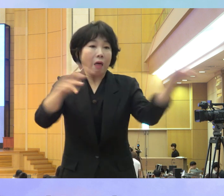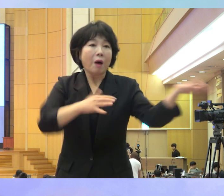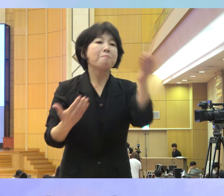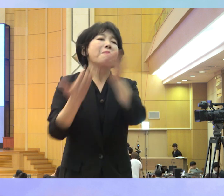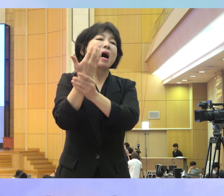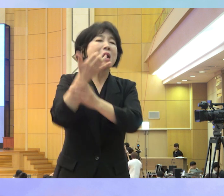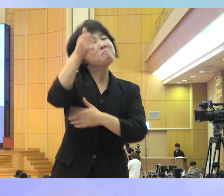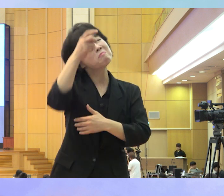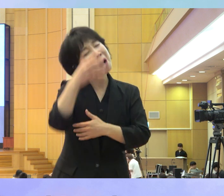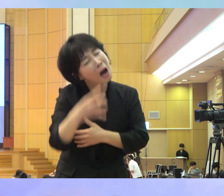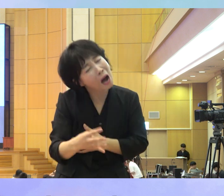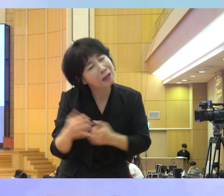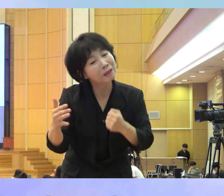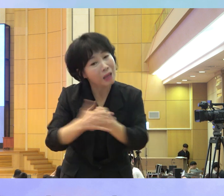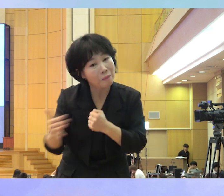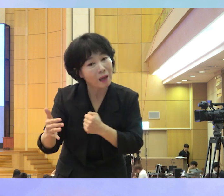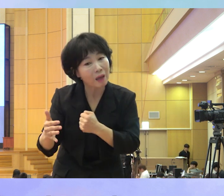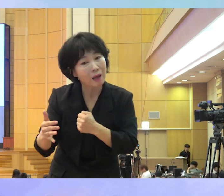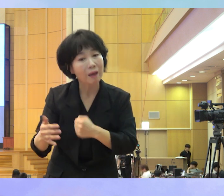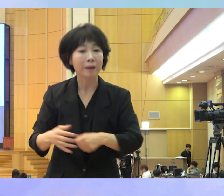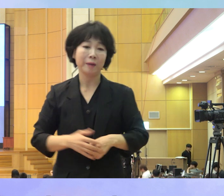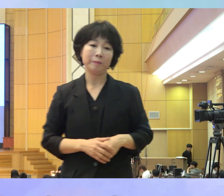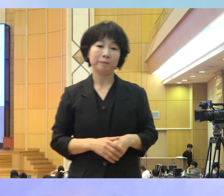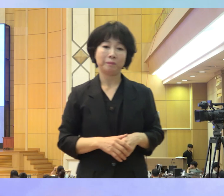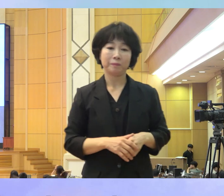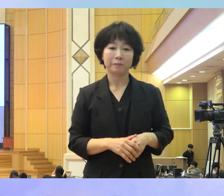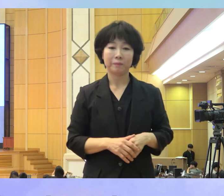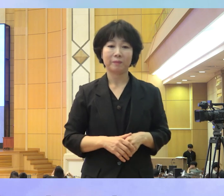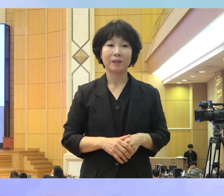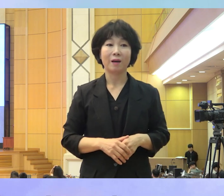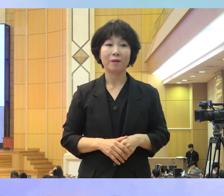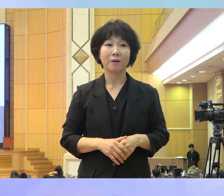생겼었거든요. 이분한테 기자가 물어봤어요.